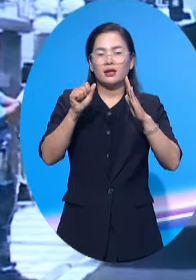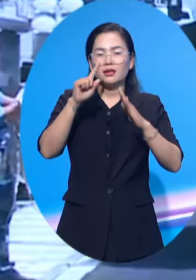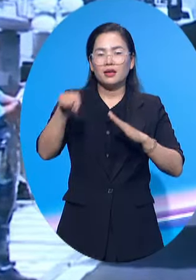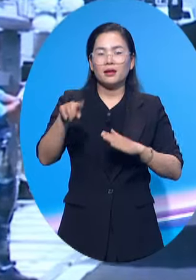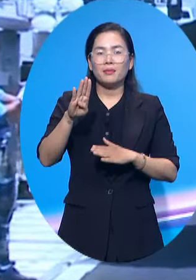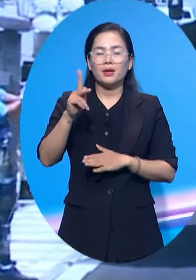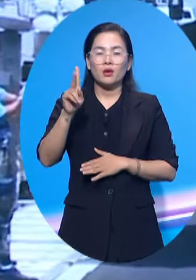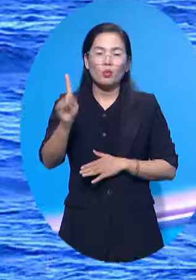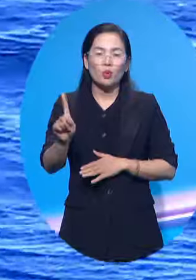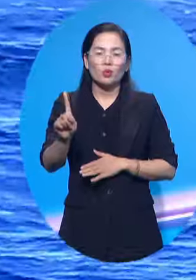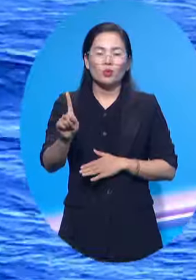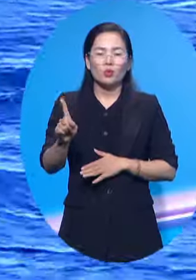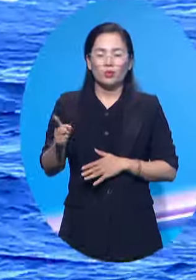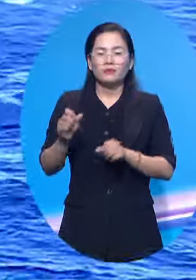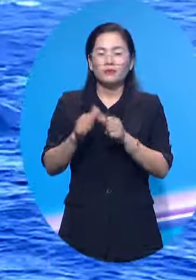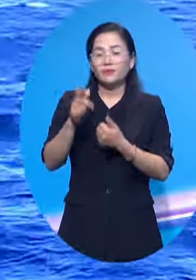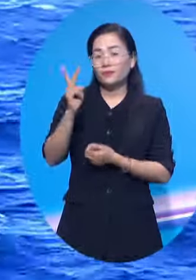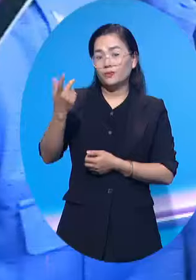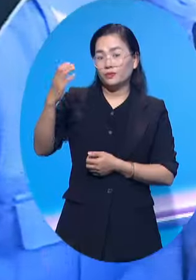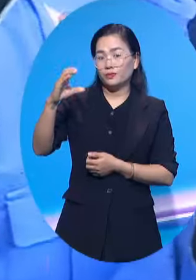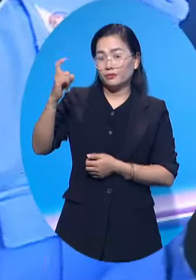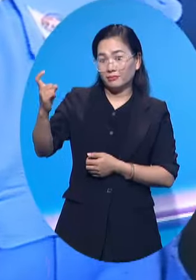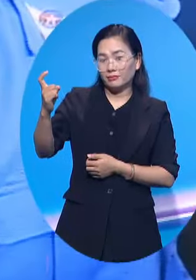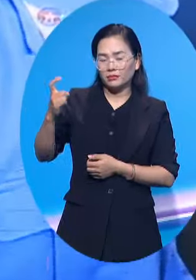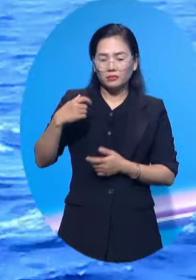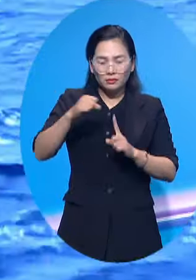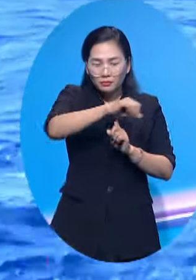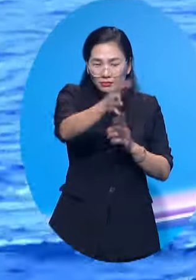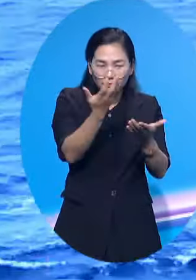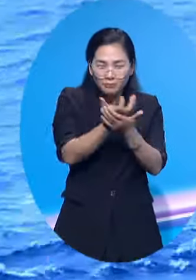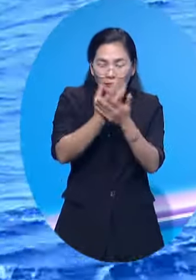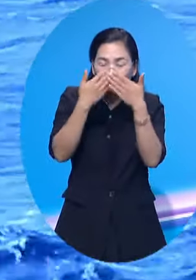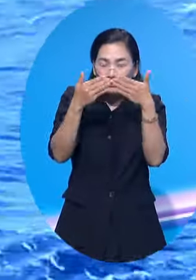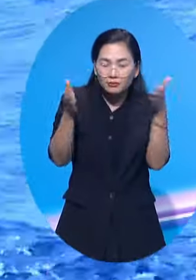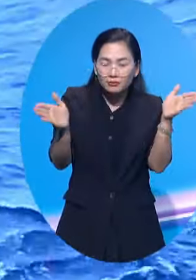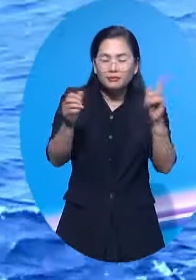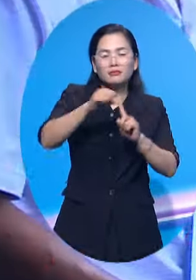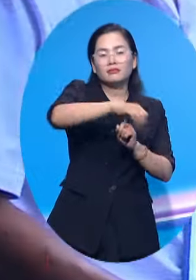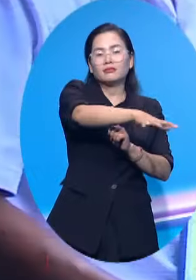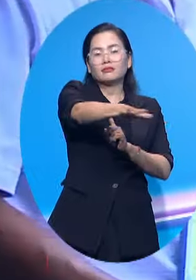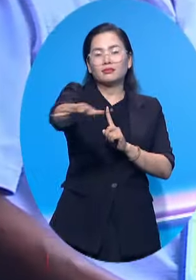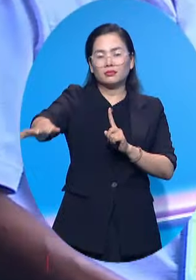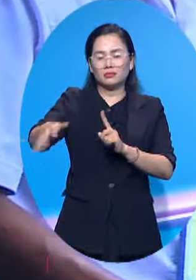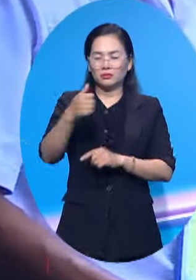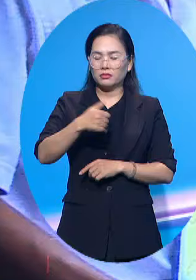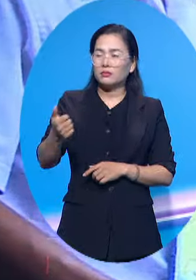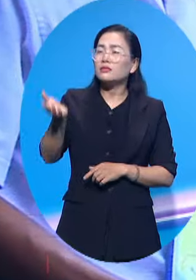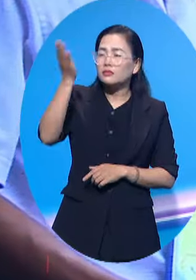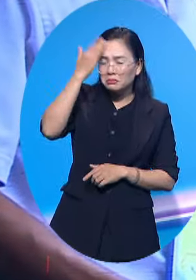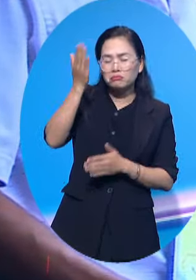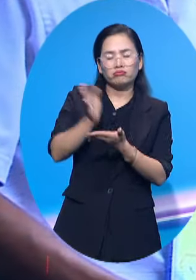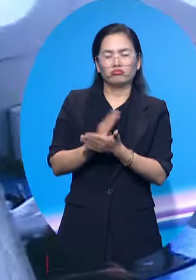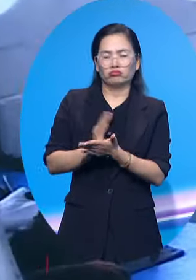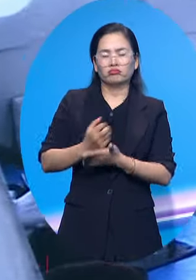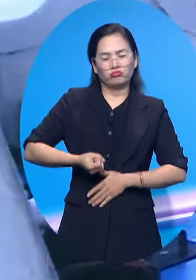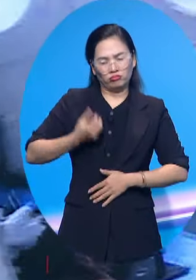trực, quân dân huyện Côn Đảo. Qua đó tạo được hiệu ứng xã hội và sức lan tỏa rộng lớn, giúp các tầng lớp nhân dân hiểu, chia sẻ